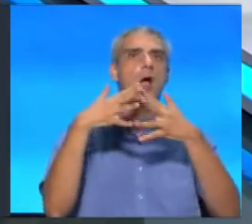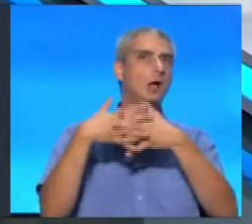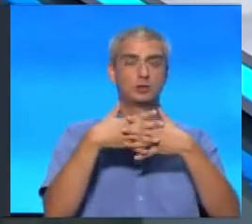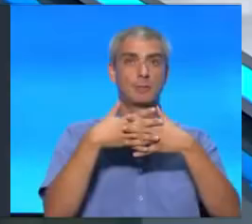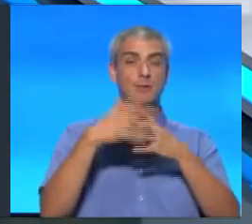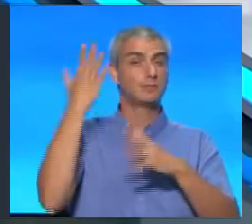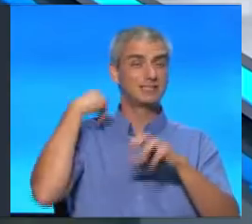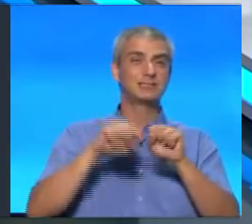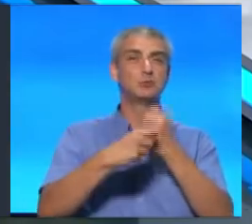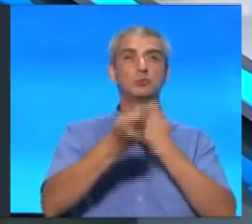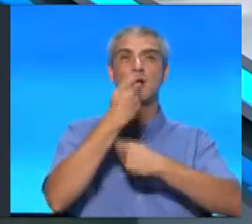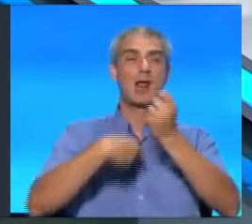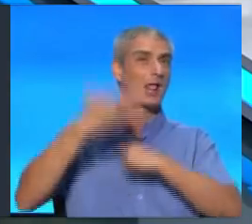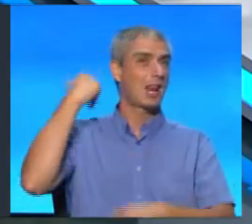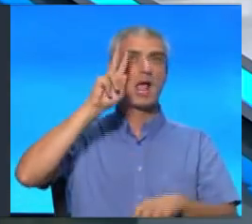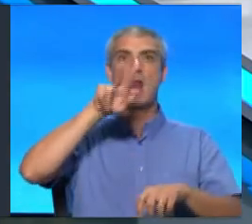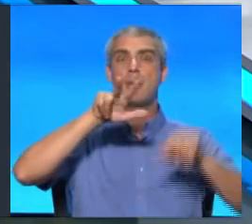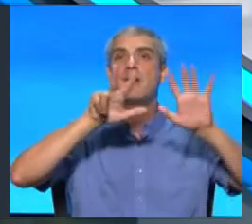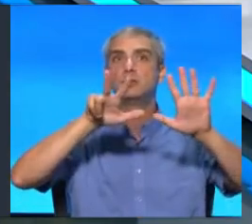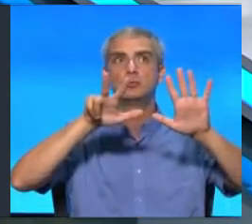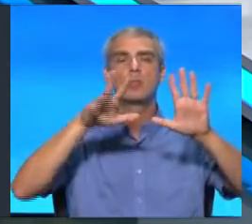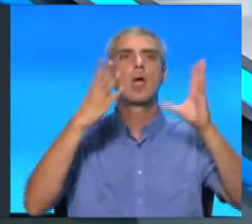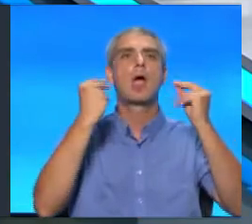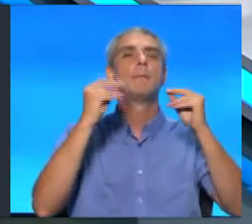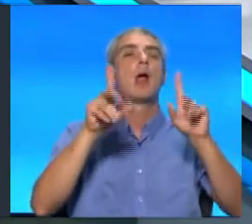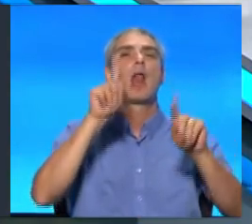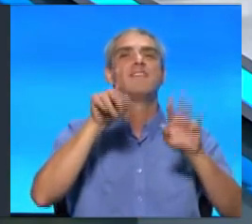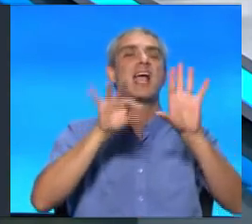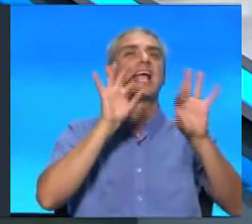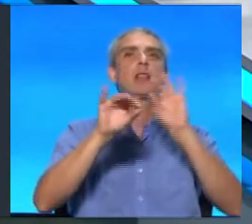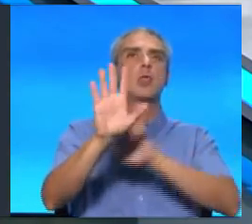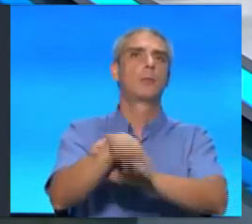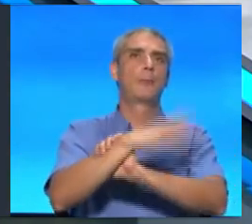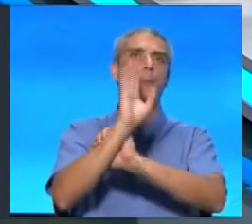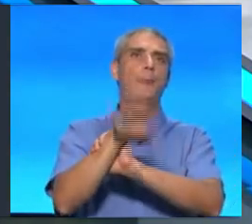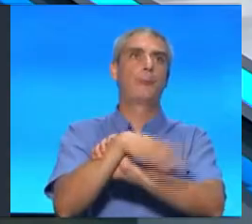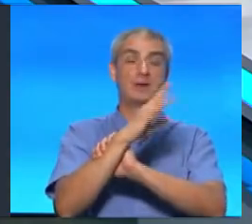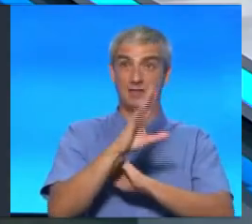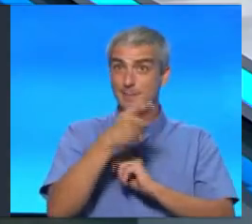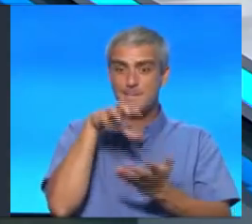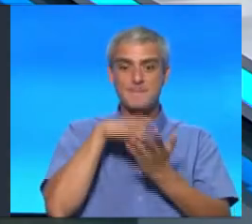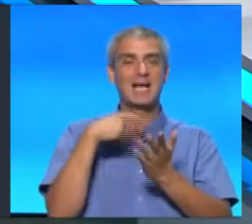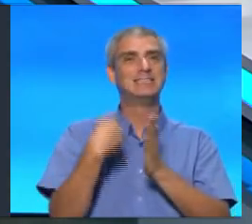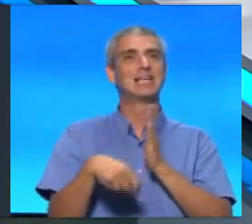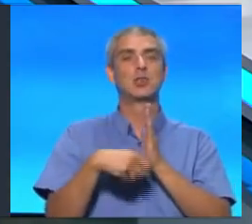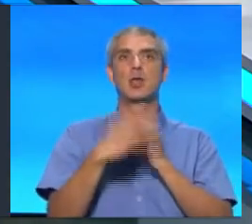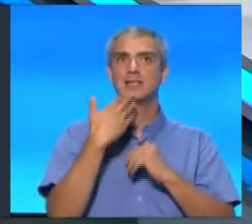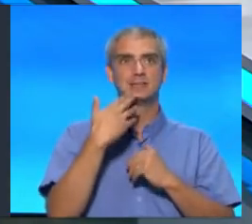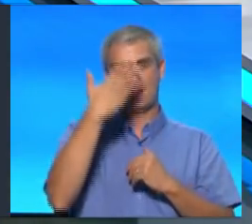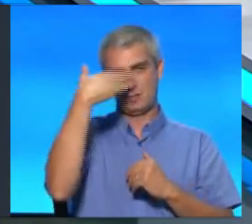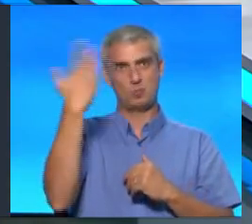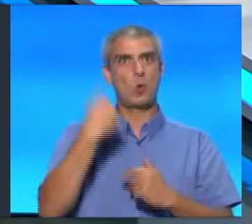שמאז המשבר הכלכלי ב-2008 התמלאה באלפי קניוני רפאים. האם מרכז הקניות הישראלי המוכר